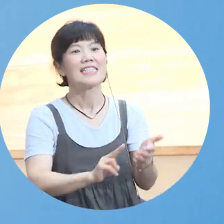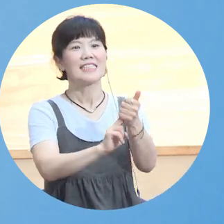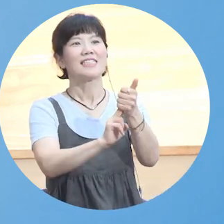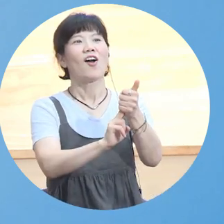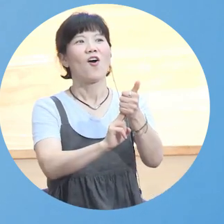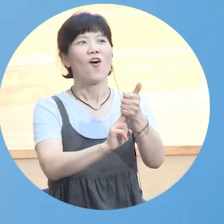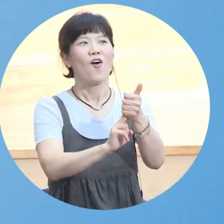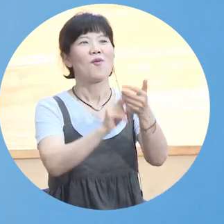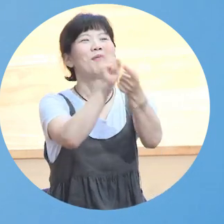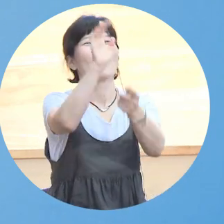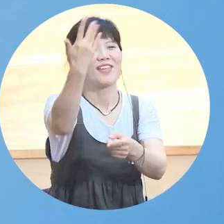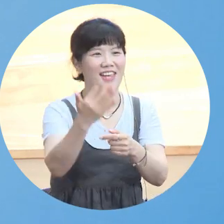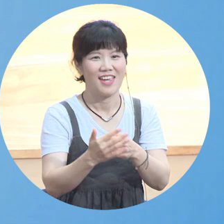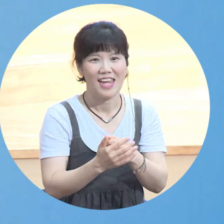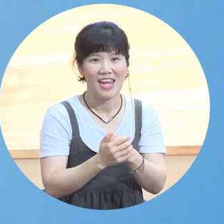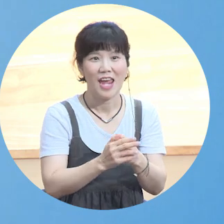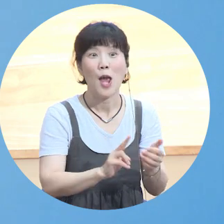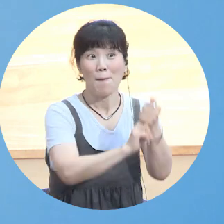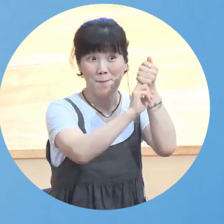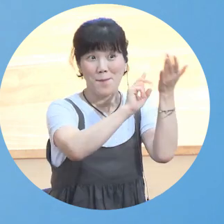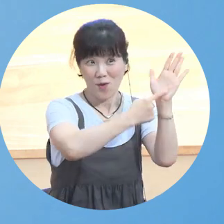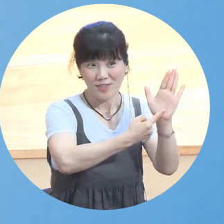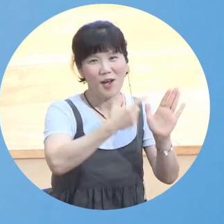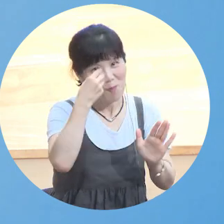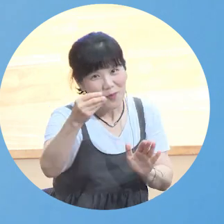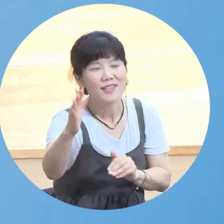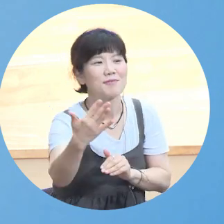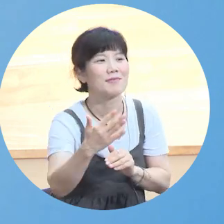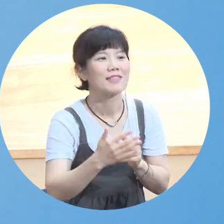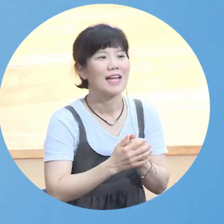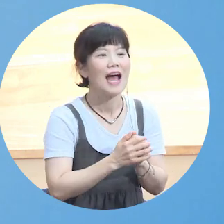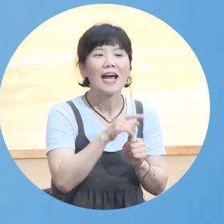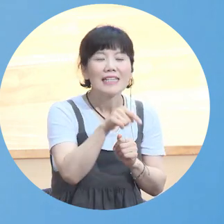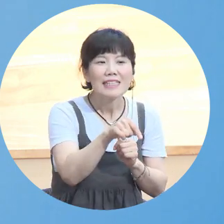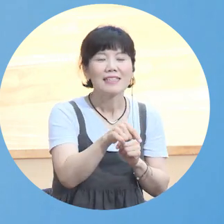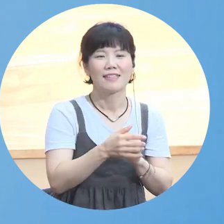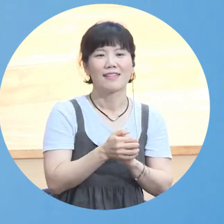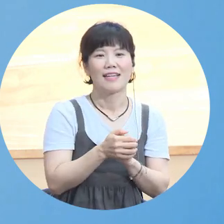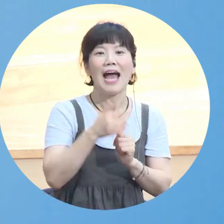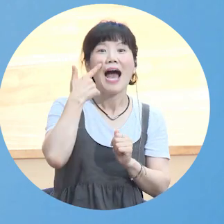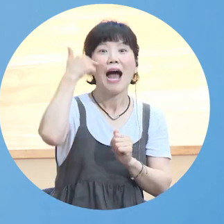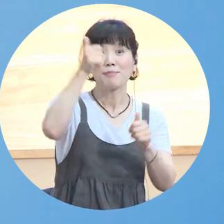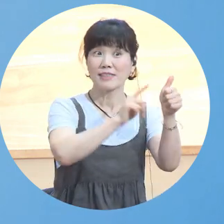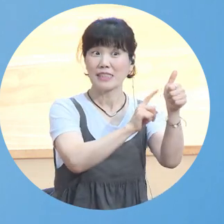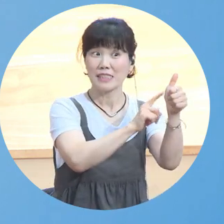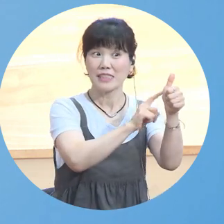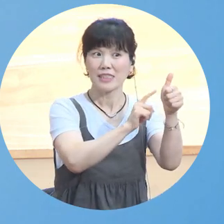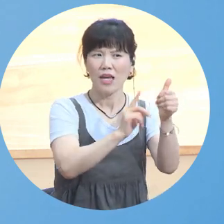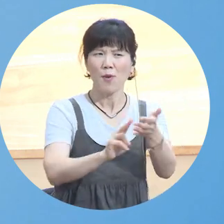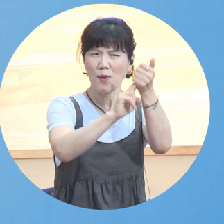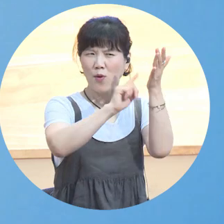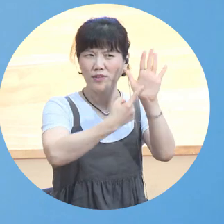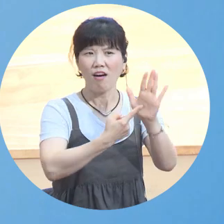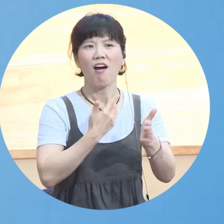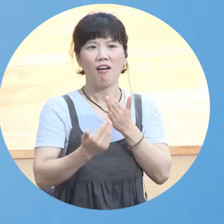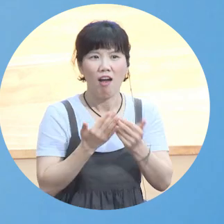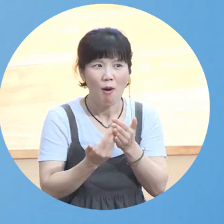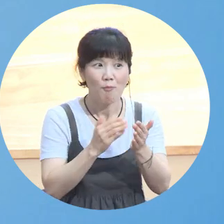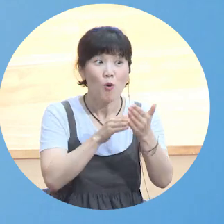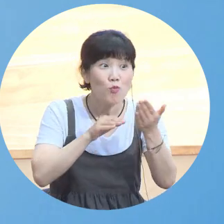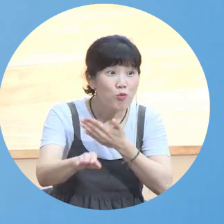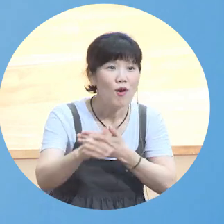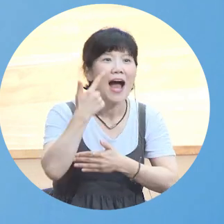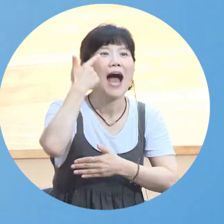표적을 경험하게 되는데 이 아버지가 표적을 경험하면서 이 아버지에게 나타난 변화를